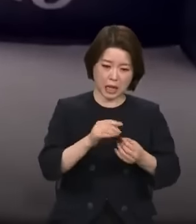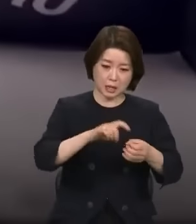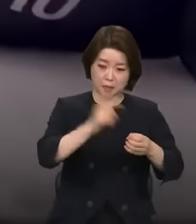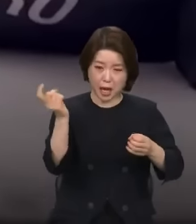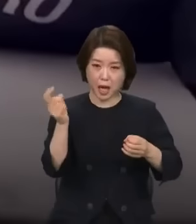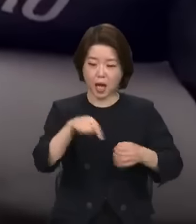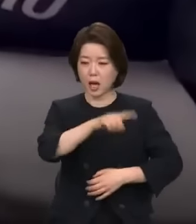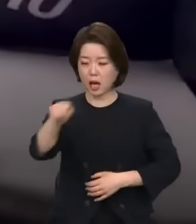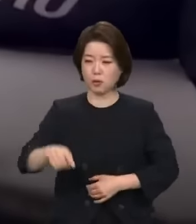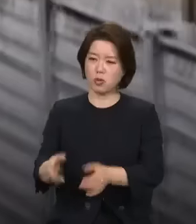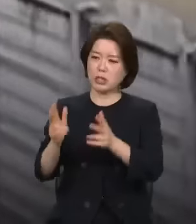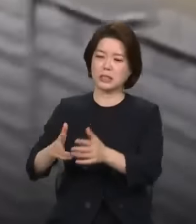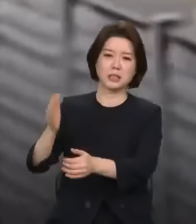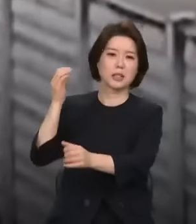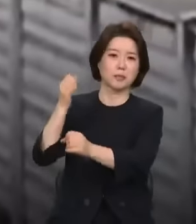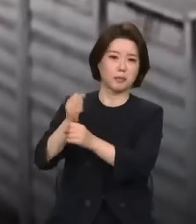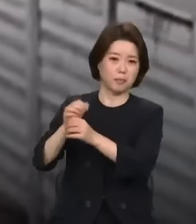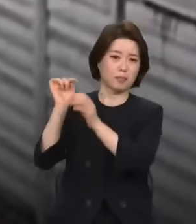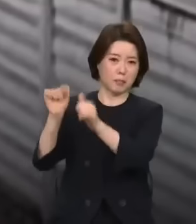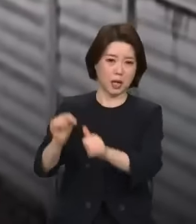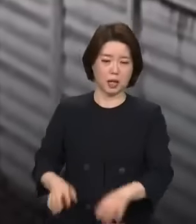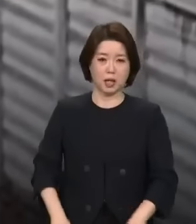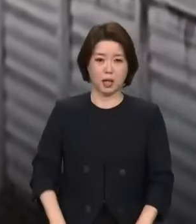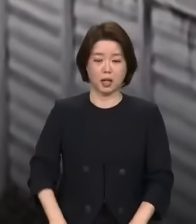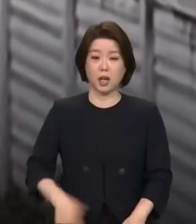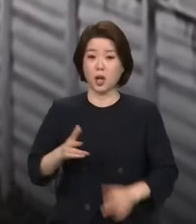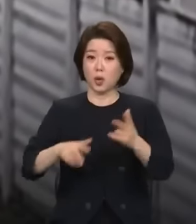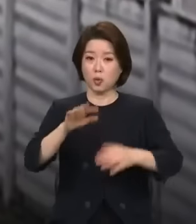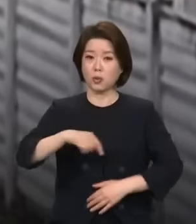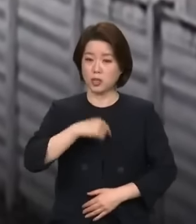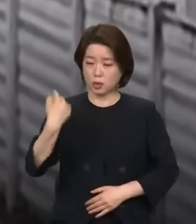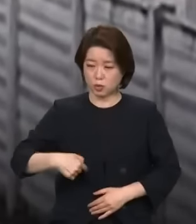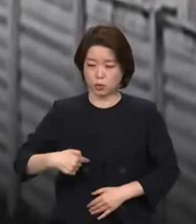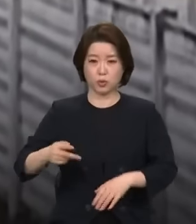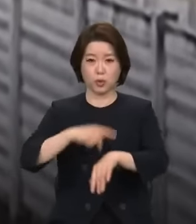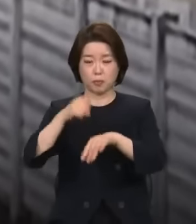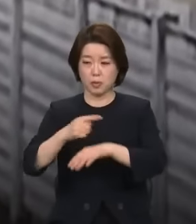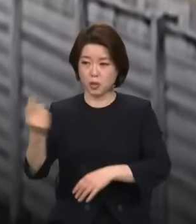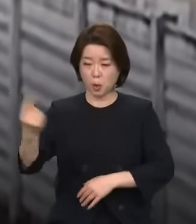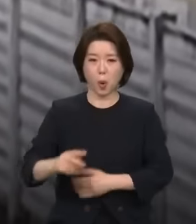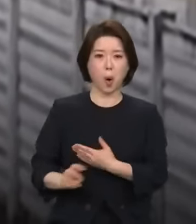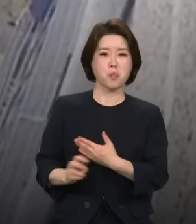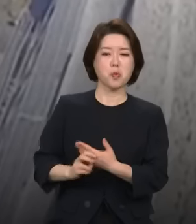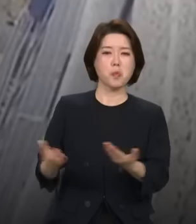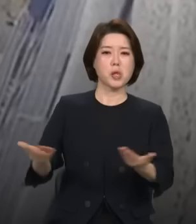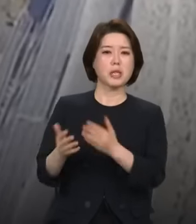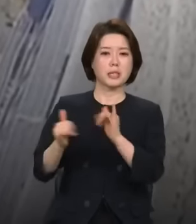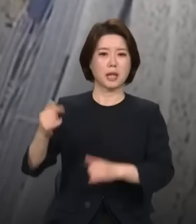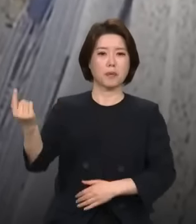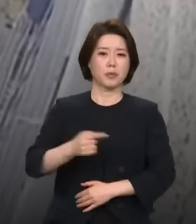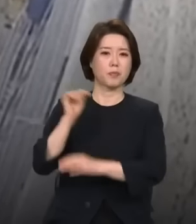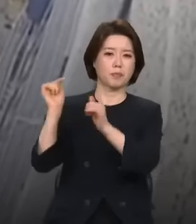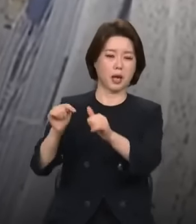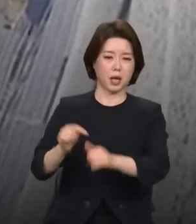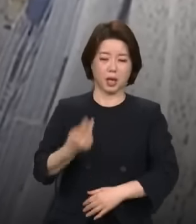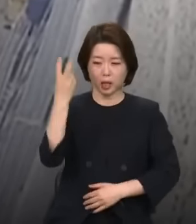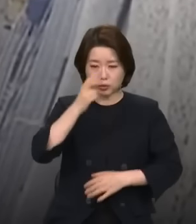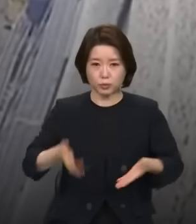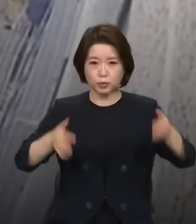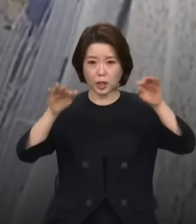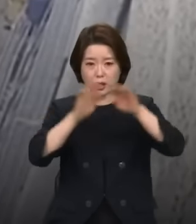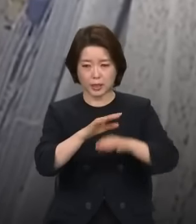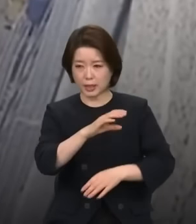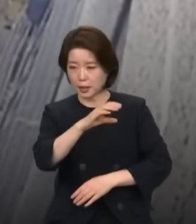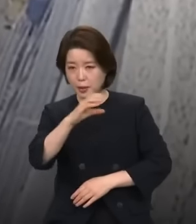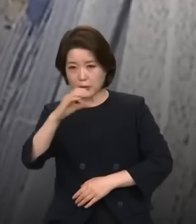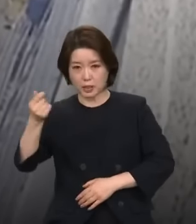채 일을 시켰다는 겁니다. 공장에는 중국이나 필리핀에서 온 불법 체류자들이 고용됐는데 수사기관이 확보한 CCTV에는